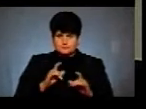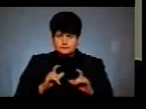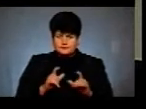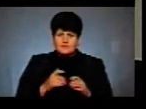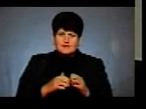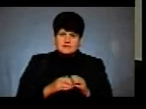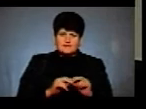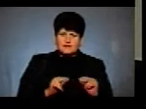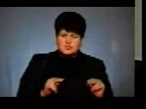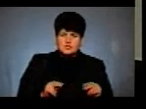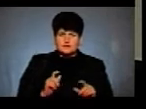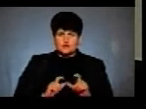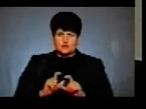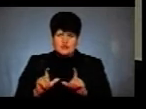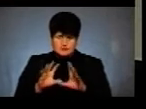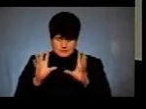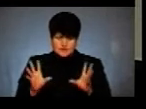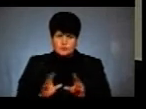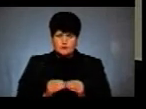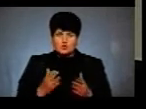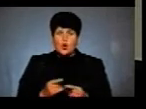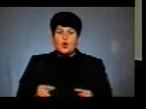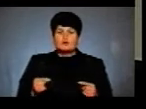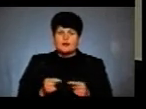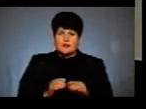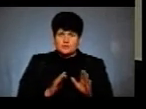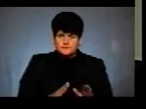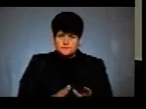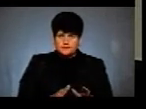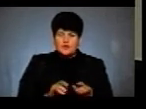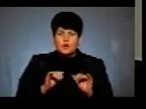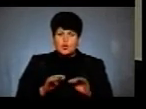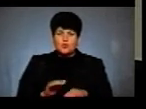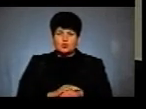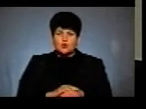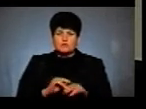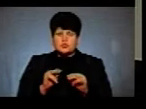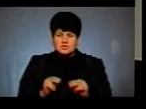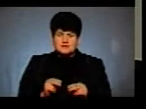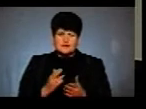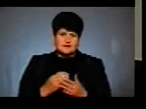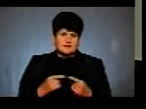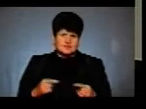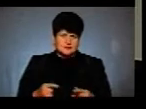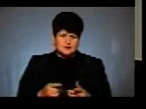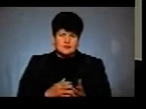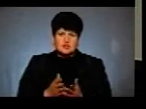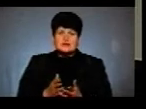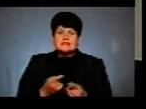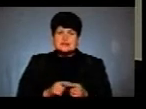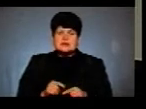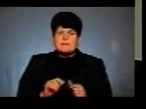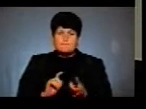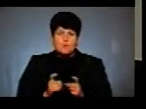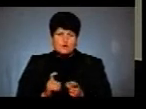студентів. Це якщо загалом взяти. Тепер, якщо конкретику. Рух доброчесності проявляється в дуже конкретних речах. Це боротьба з